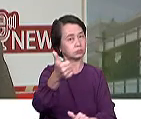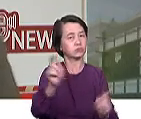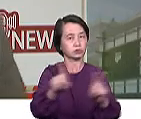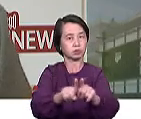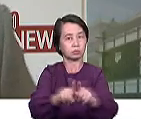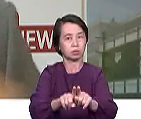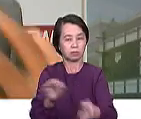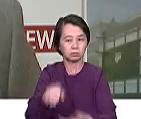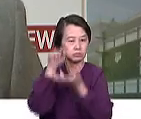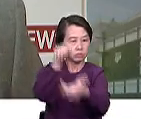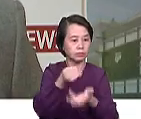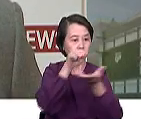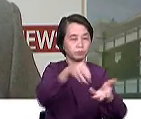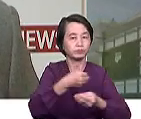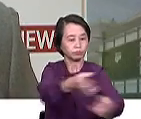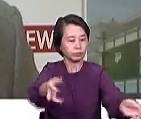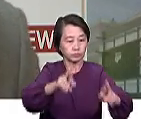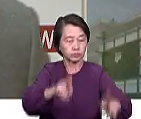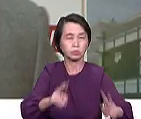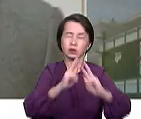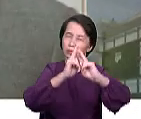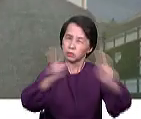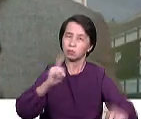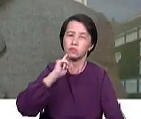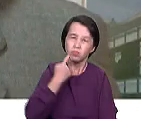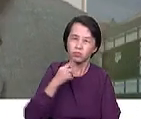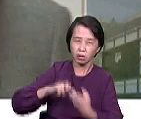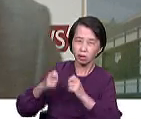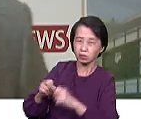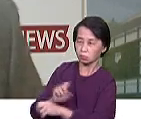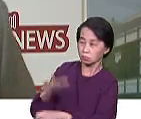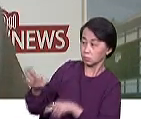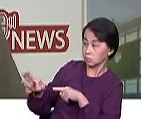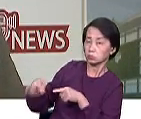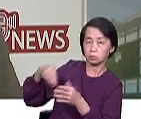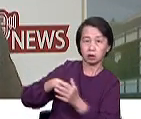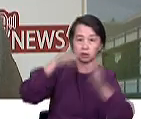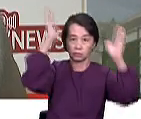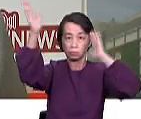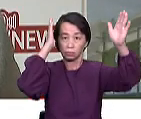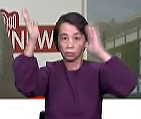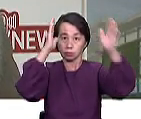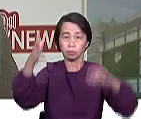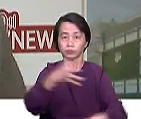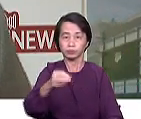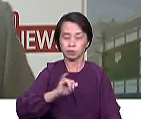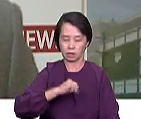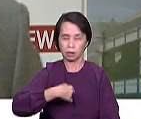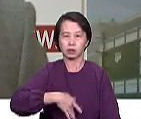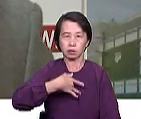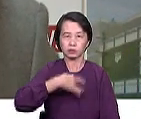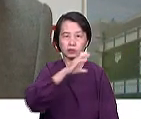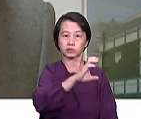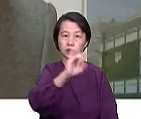membawa tanggungjawab menyedarkan rakyat betapa seriusnya pandemik COVID-19 di negara ini. Dan saya rasa CIB